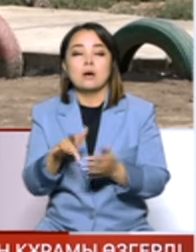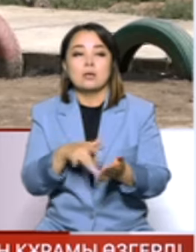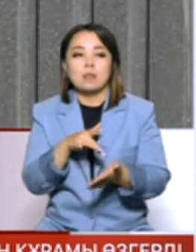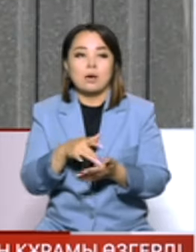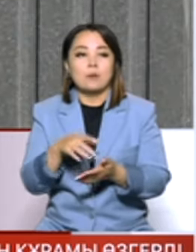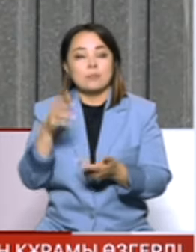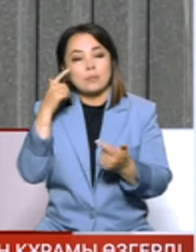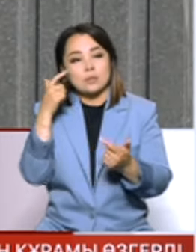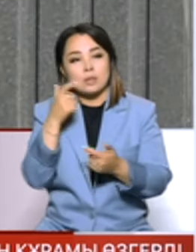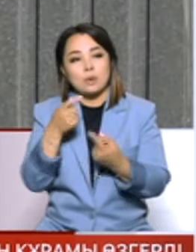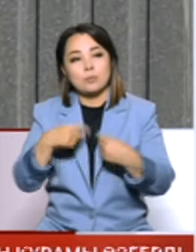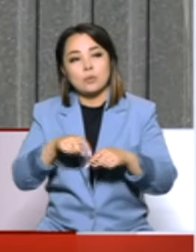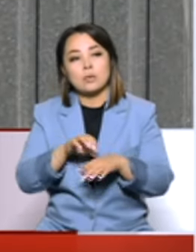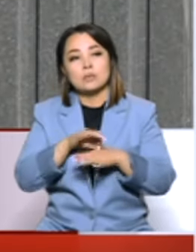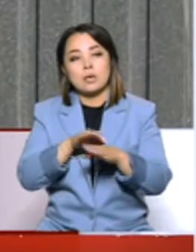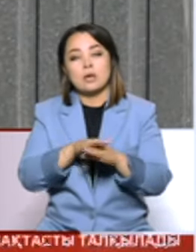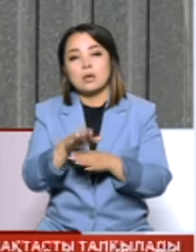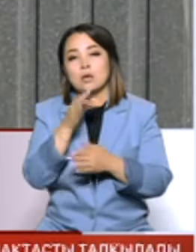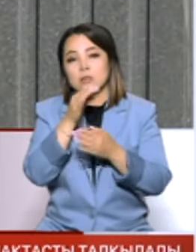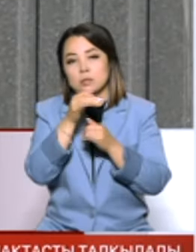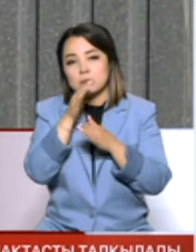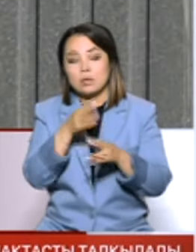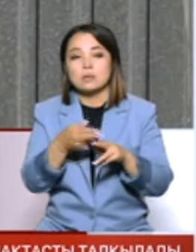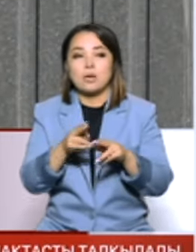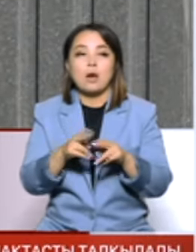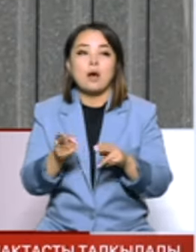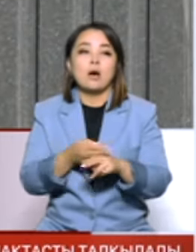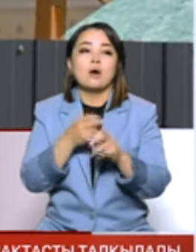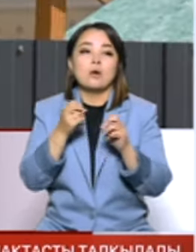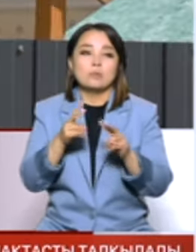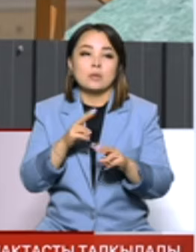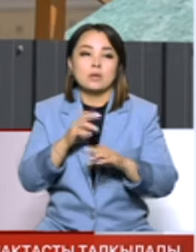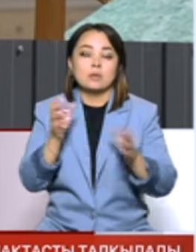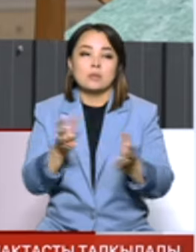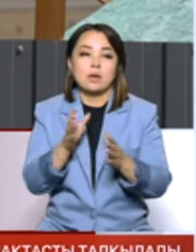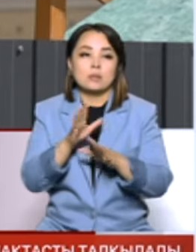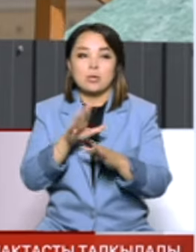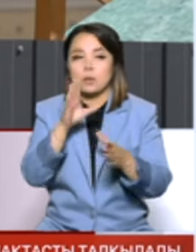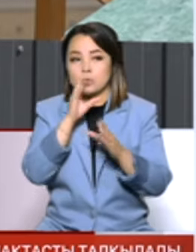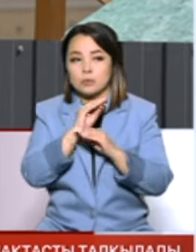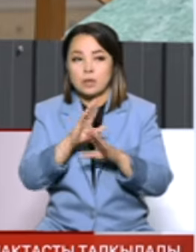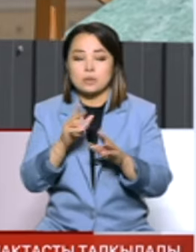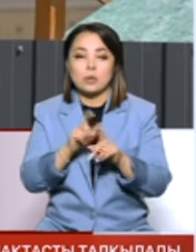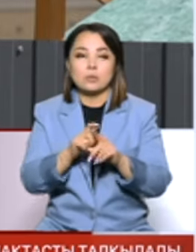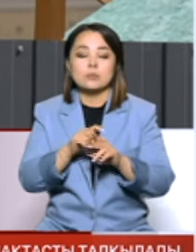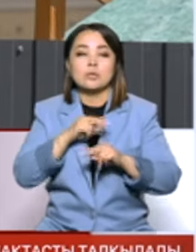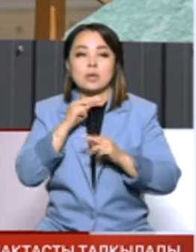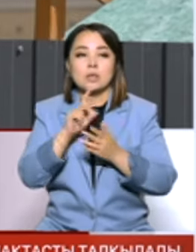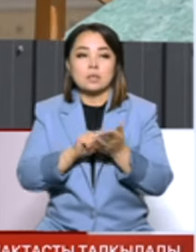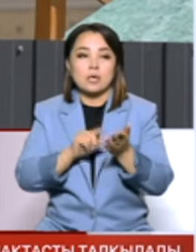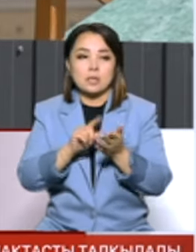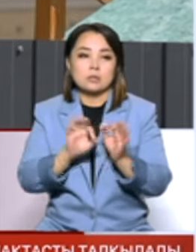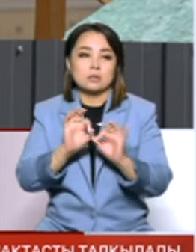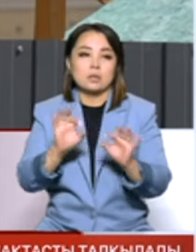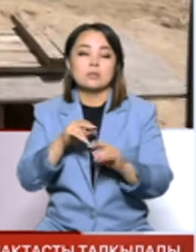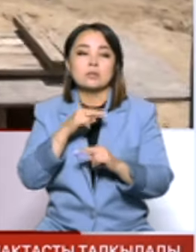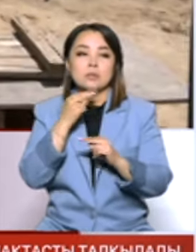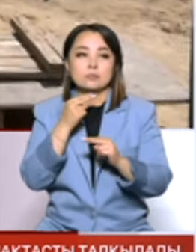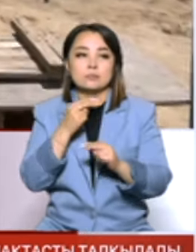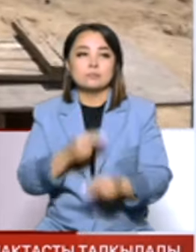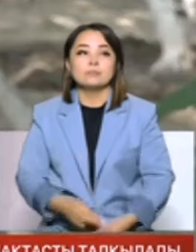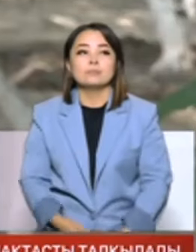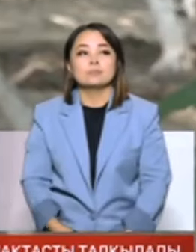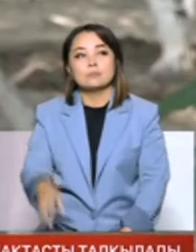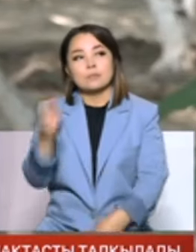білім бөліміндегілер дөп басып айта алмады. Белгілісі қауіпсіздік сақталмаған. Алдын ала жазылған сұхбатқа назар